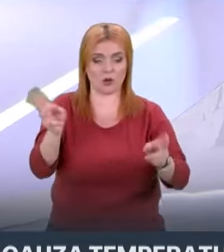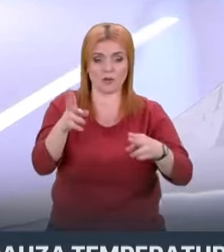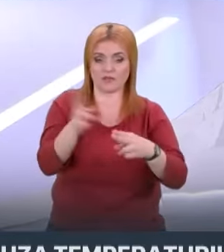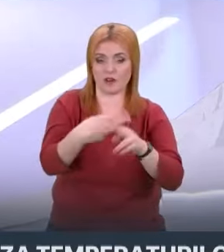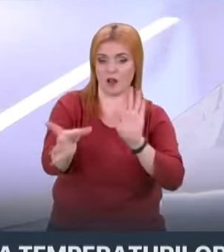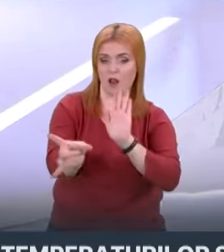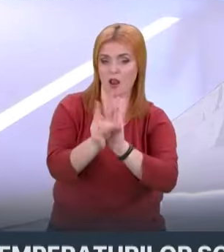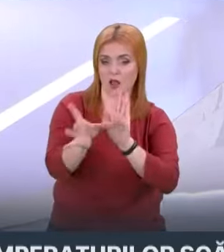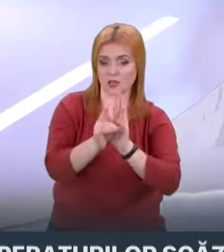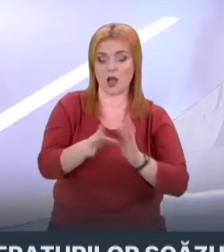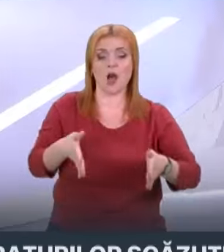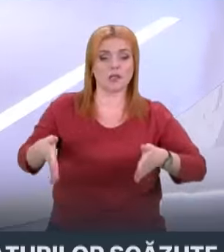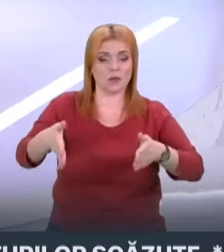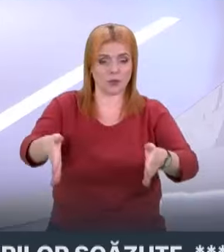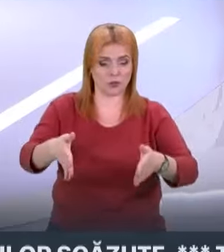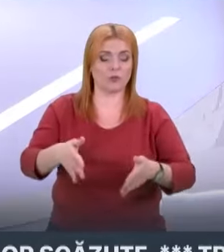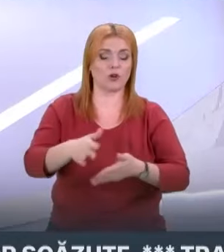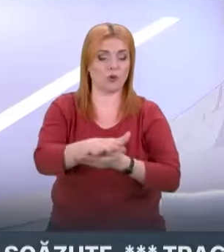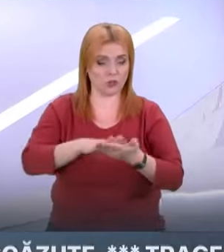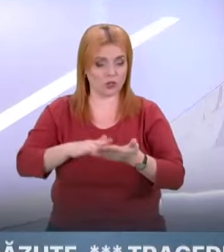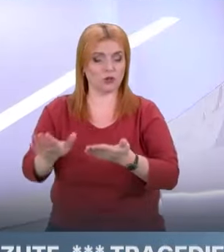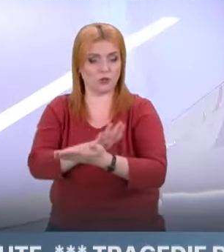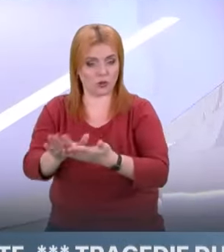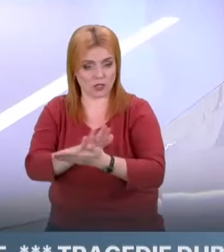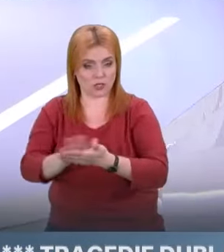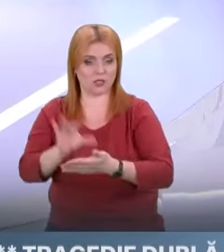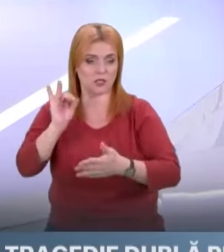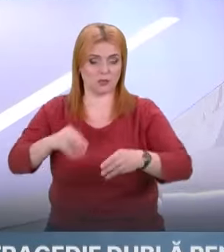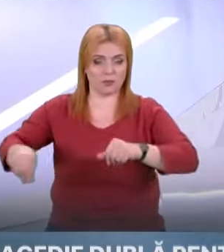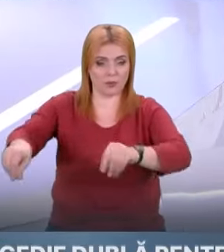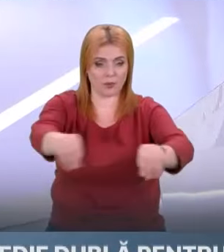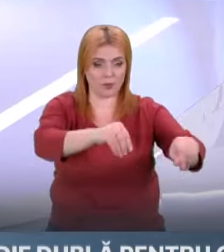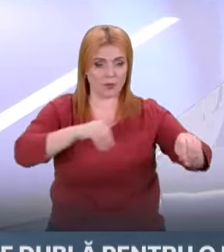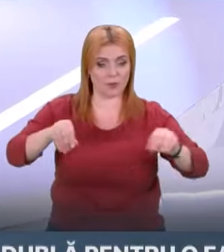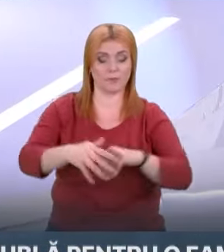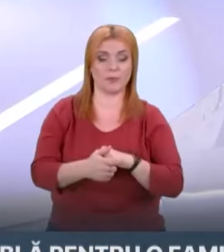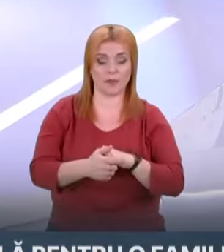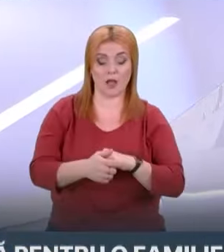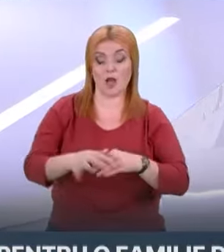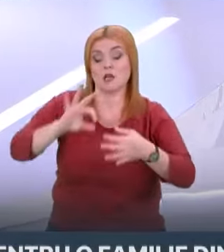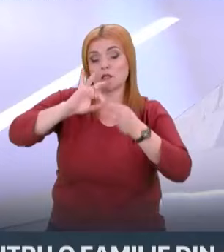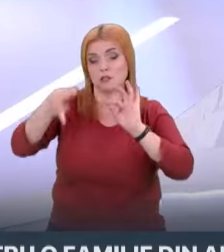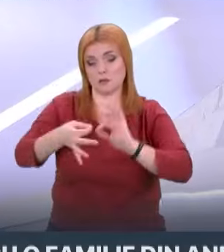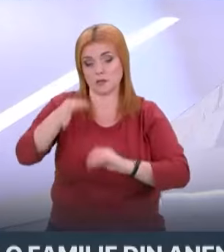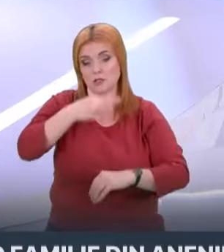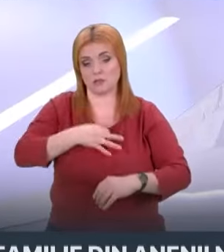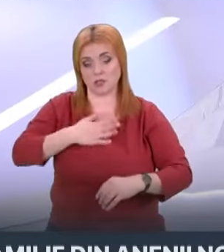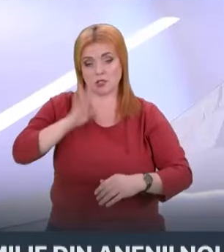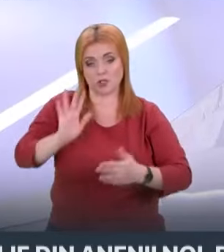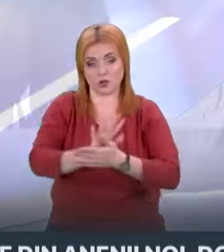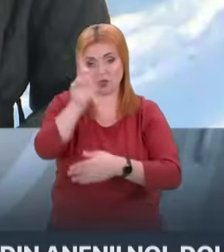electrică, iar pe drumuri continuă dezăpezirea și împrăștierea materialului antiderapant. Amănunte are colega mea, Lucia